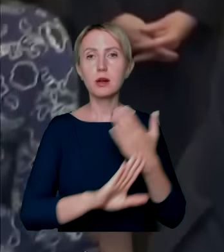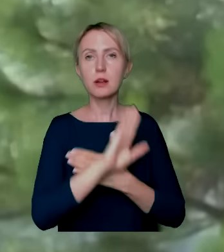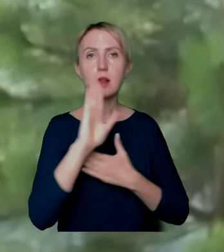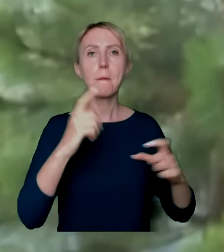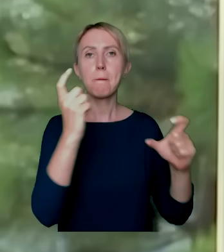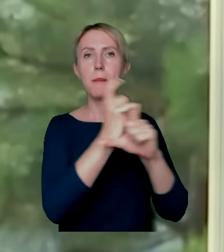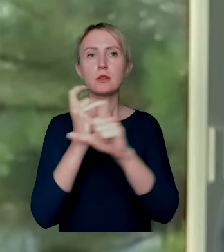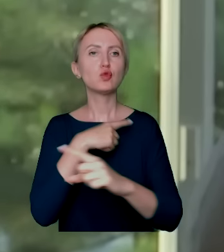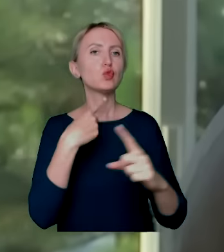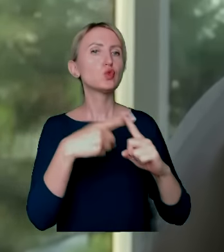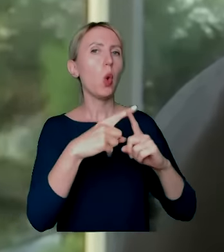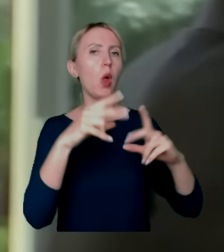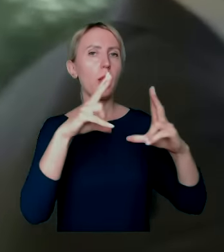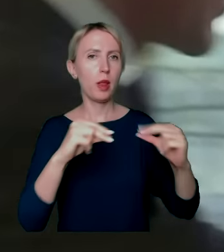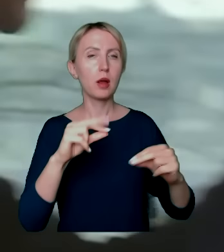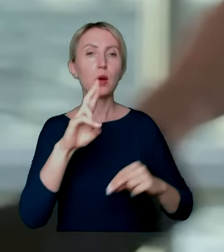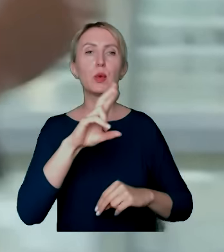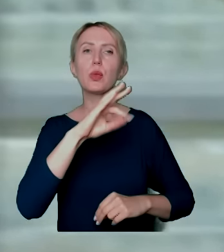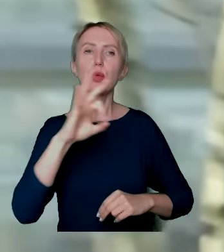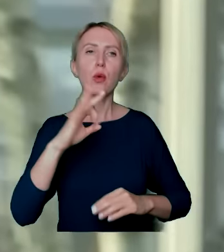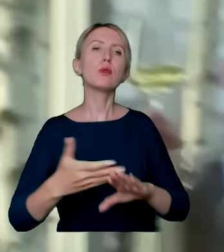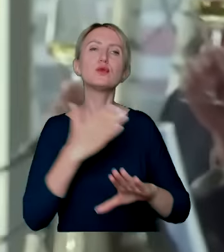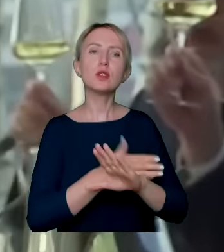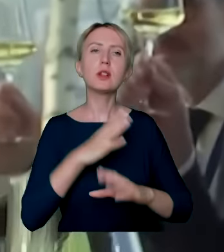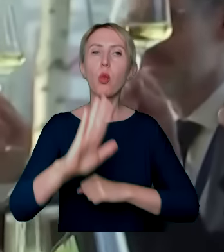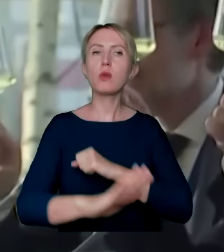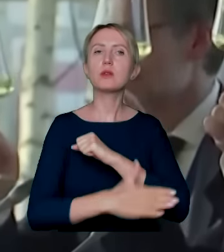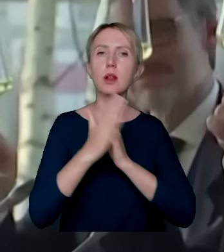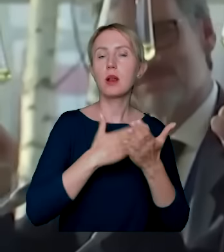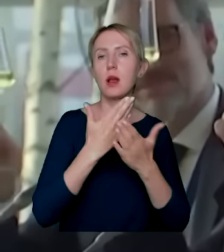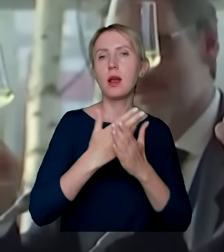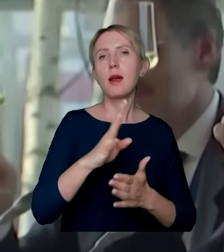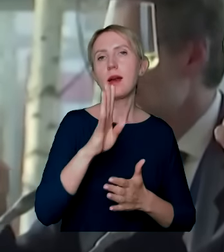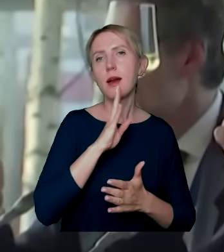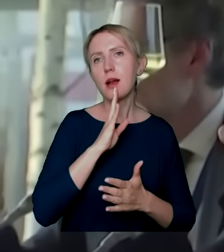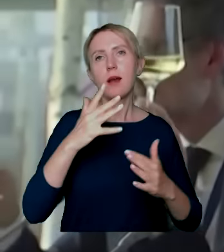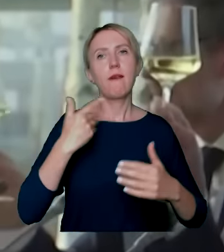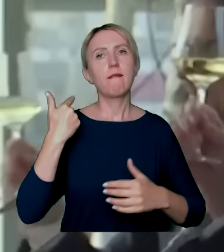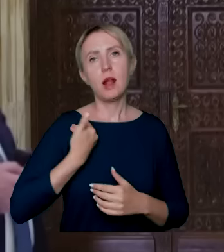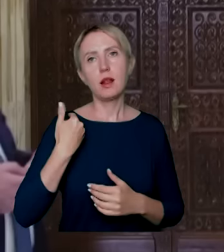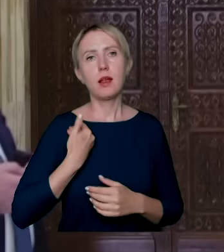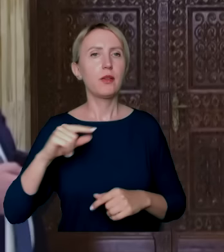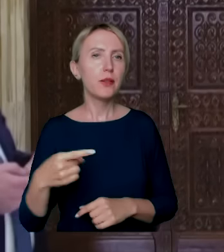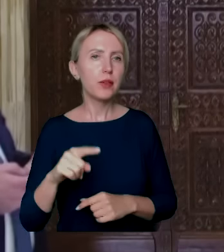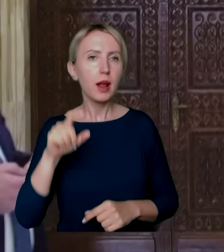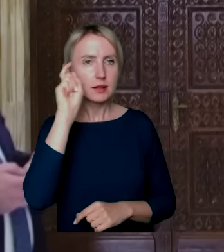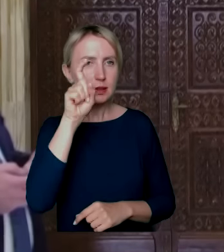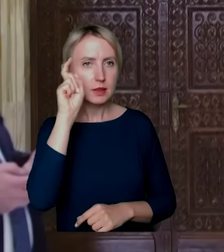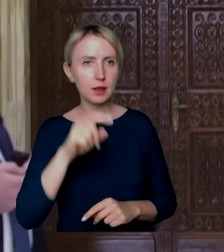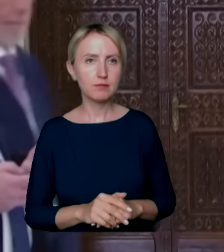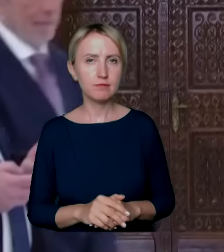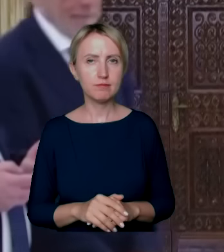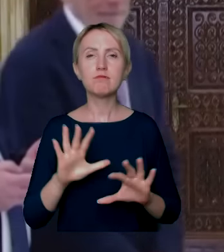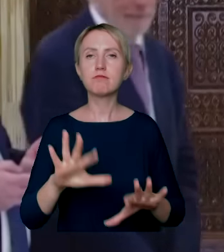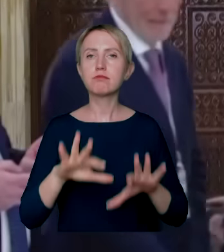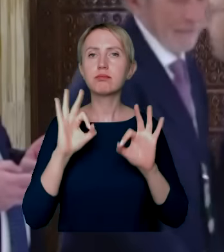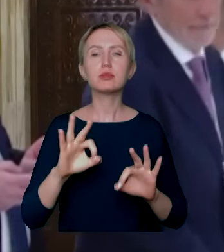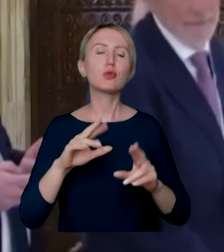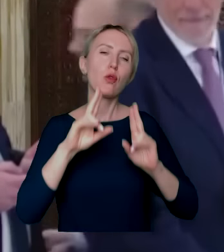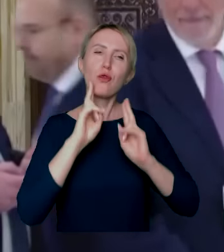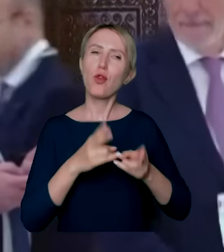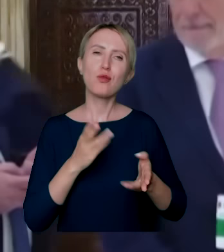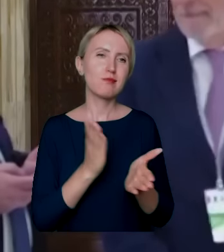członkowskich sojuszu. Rutte już wcześniej uzyskał poparcie m.in. Stanów Zjednoczonych, Wielkiej Brytanii, Francji i Niemiec. Nominacja ta stała się formalnością po tym,